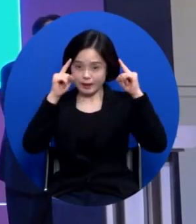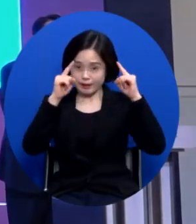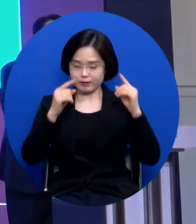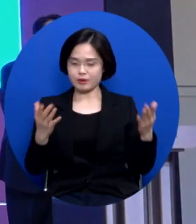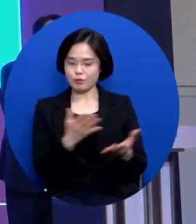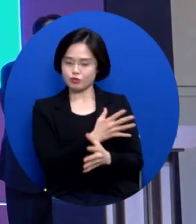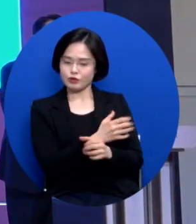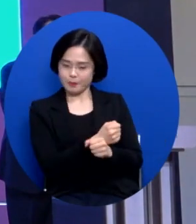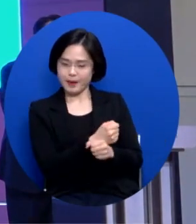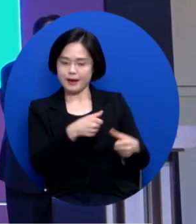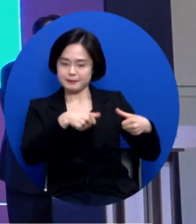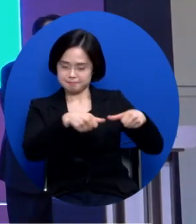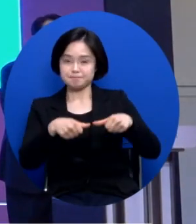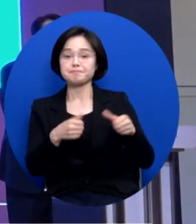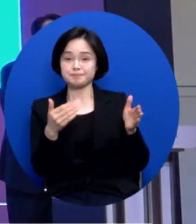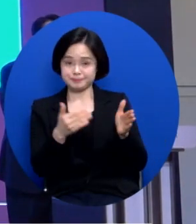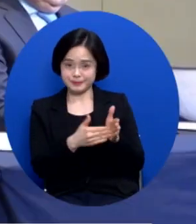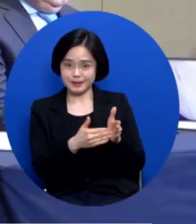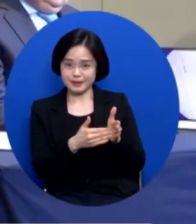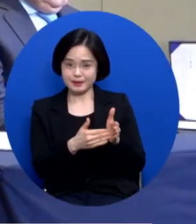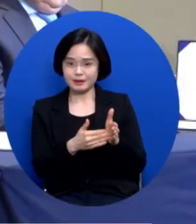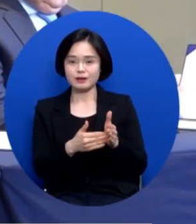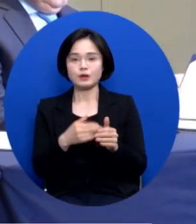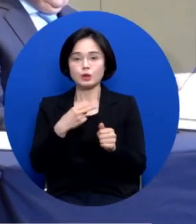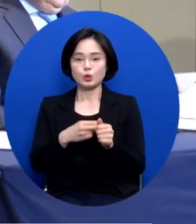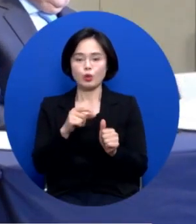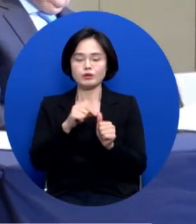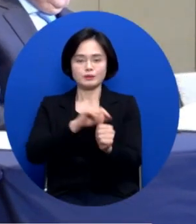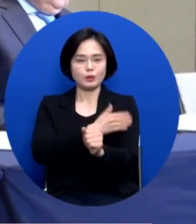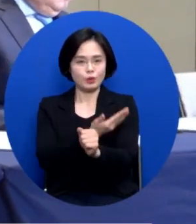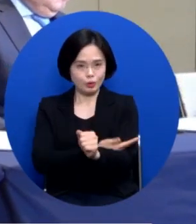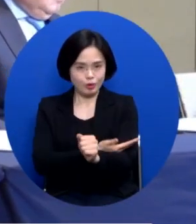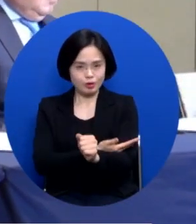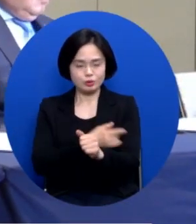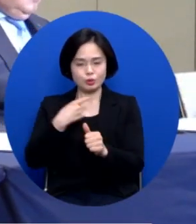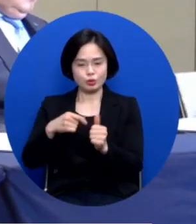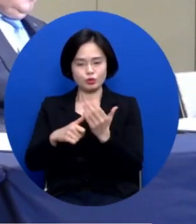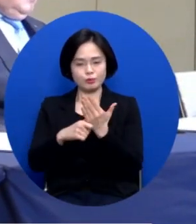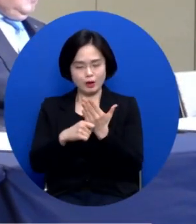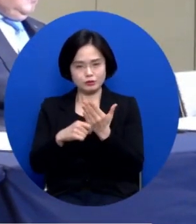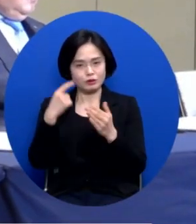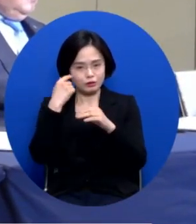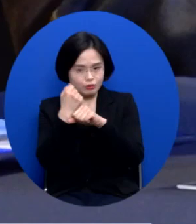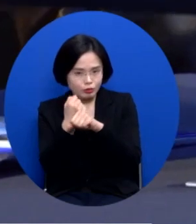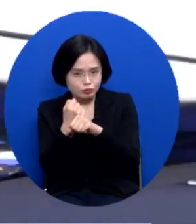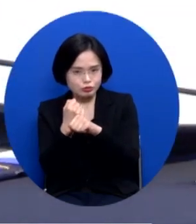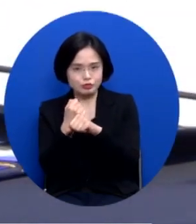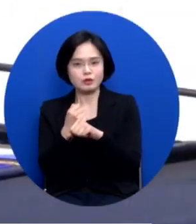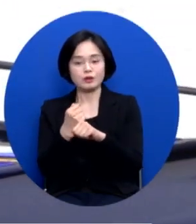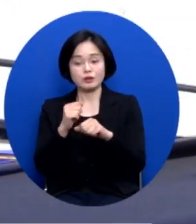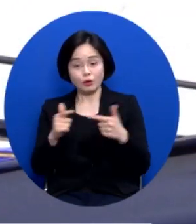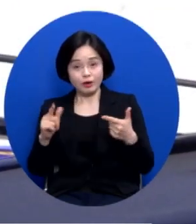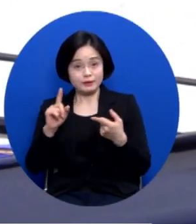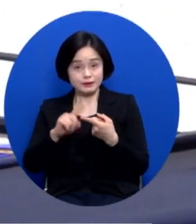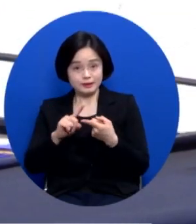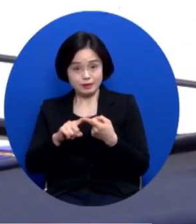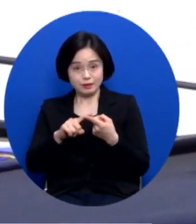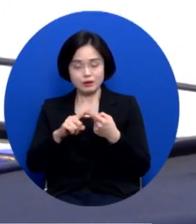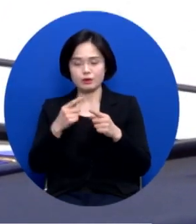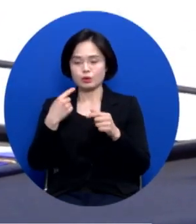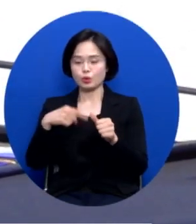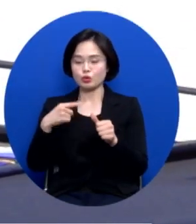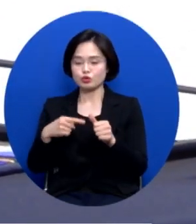맺고 교원 임용권과 교육 바우처 연구, 기독교 세계관 교과목 개발 등을 추진할 교육 미션